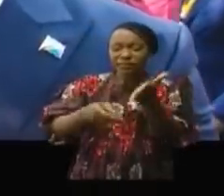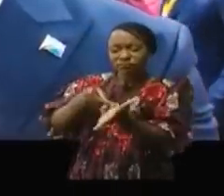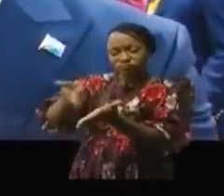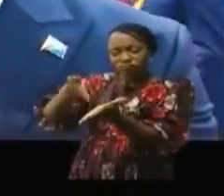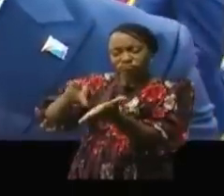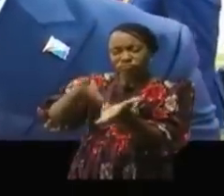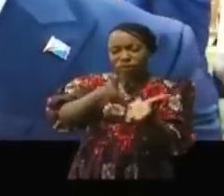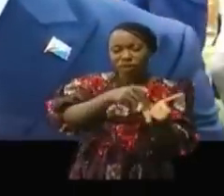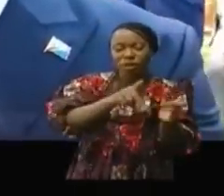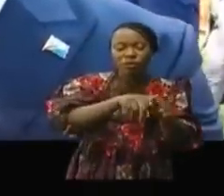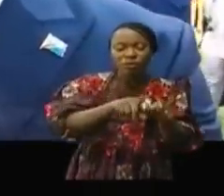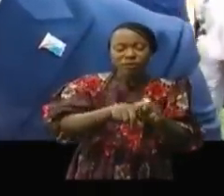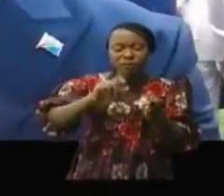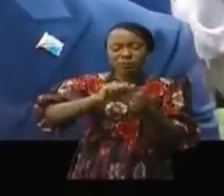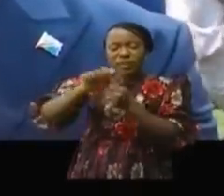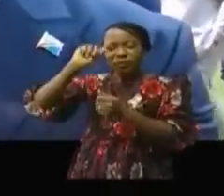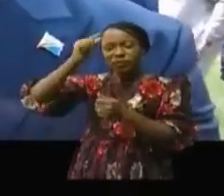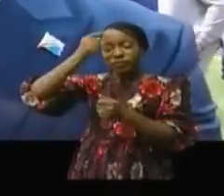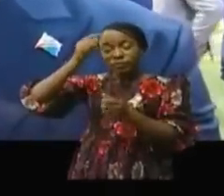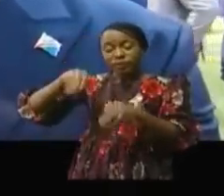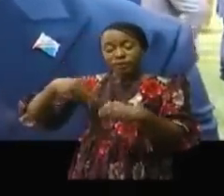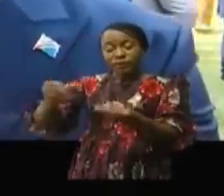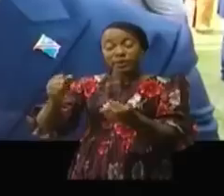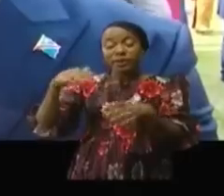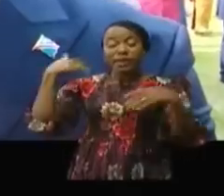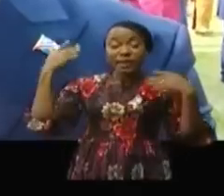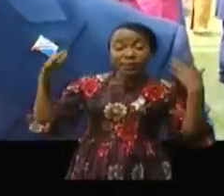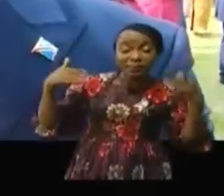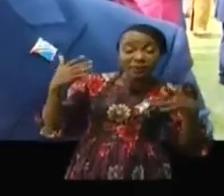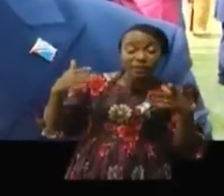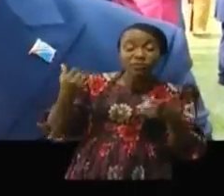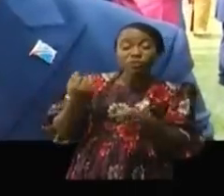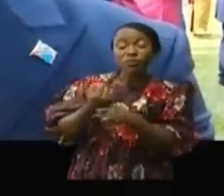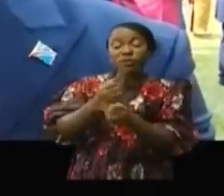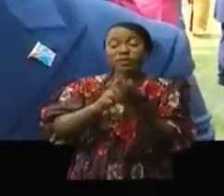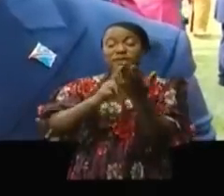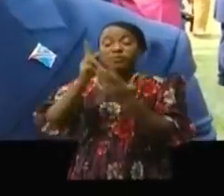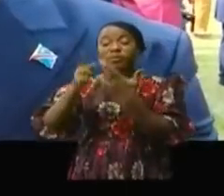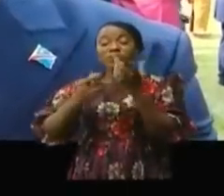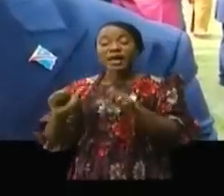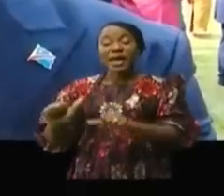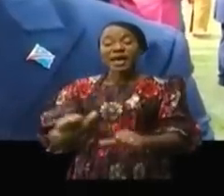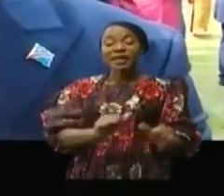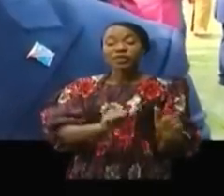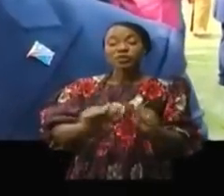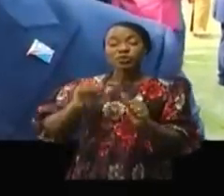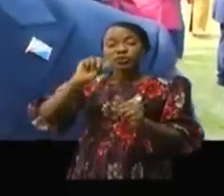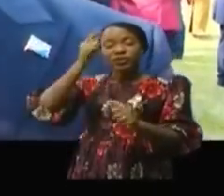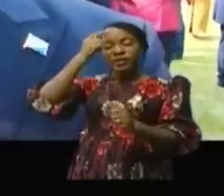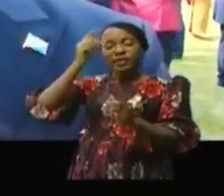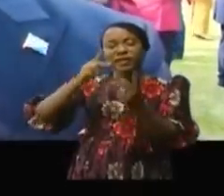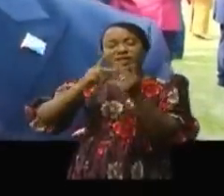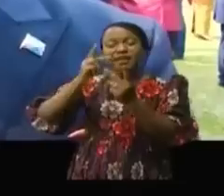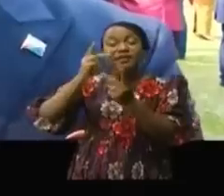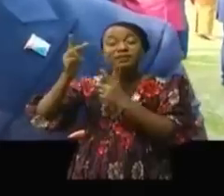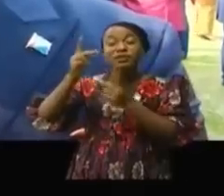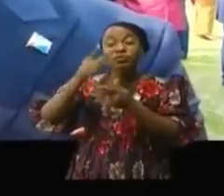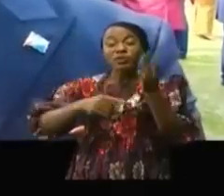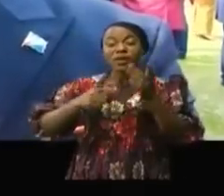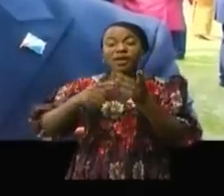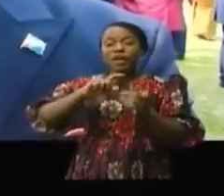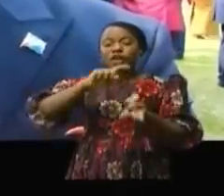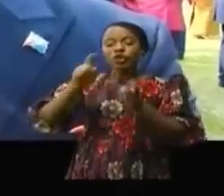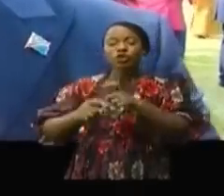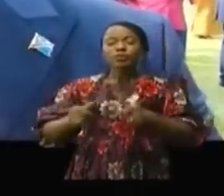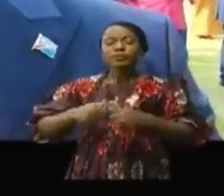gouvernement et qui vont nous permettre de mettre en application le programme d'action du gouvernement qui vise l'amélioration des conditions de vie